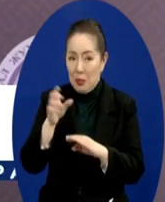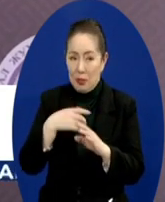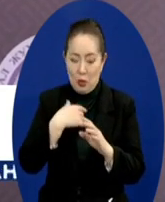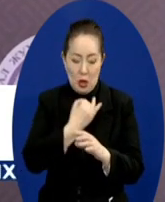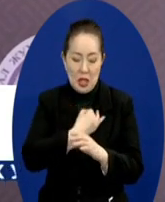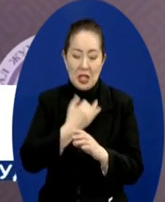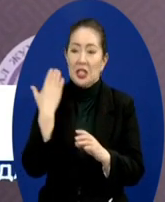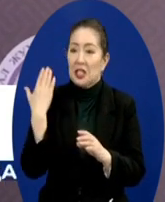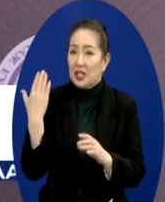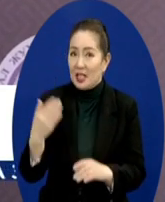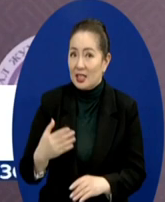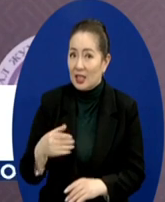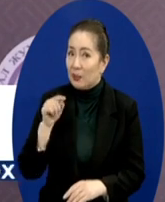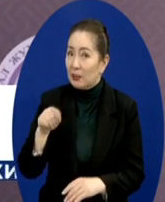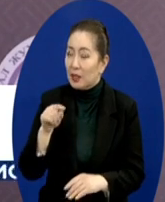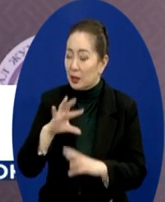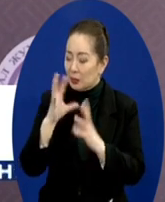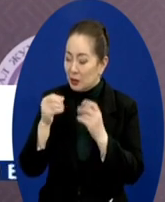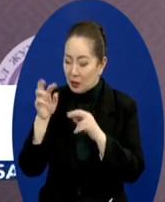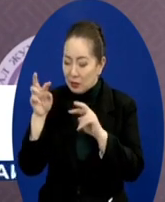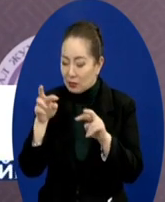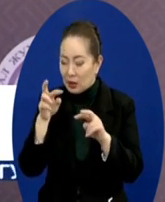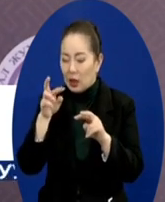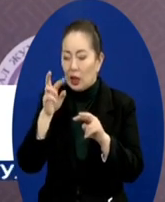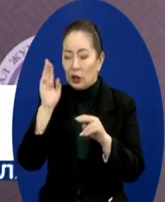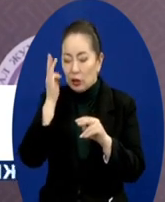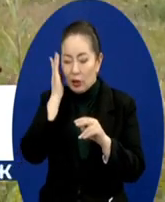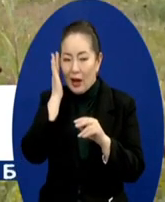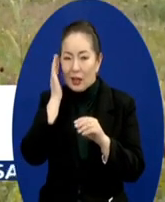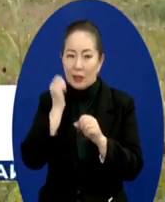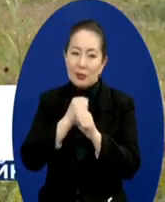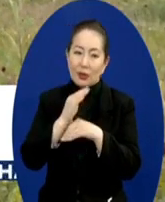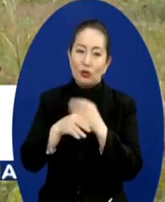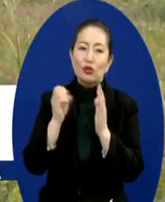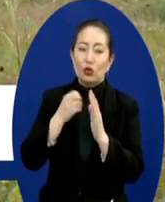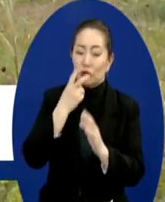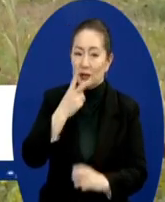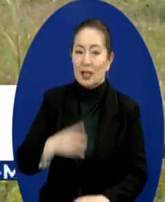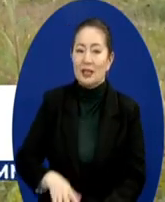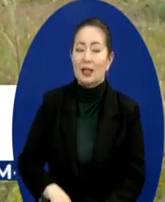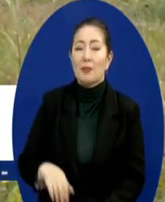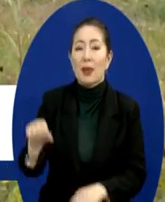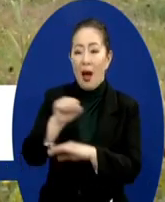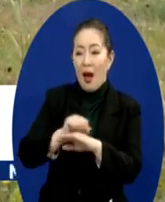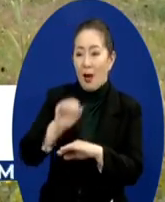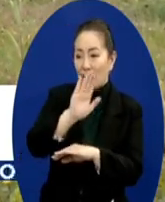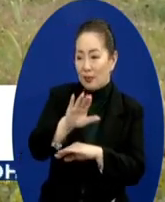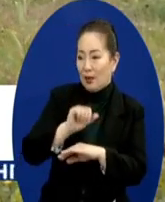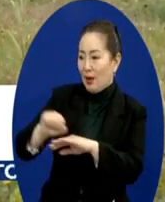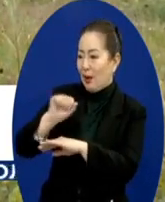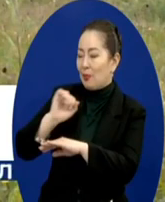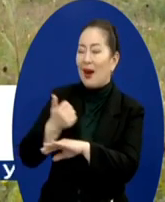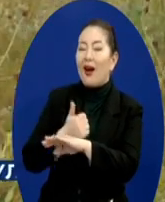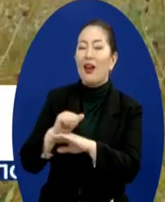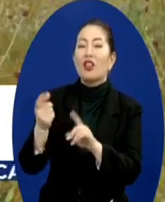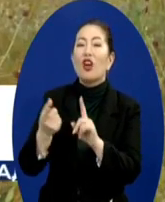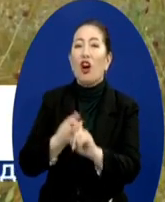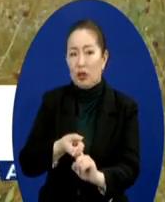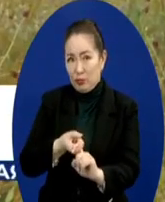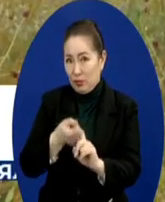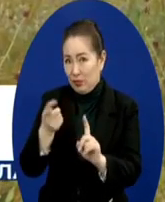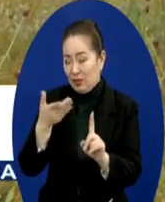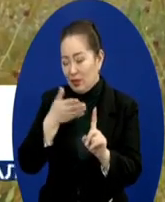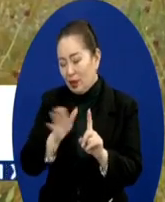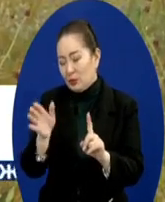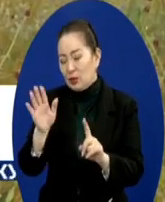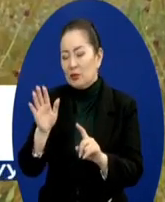өөрсдөө ихтгэл төгс хэлж байгаа учраас бид тэр энэ дээр бас тодорхой арга хэмжээ аваад явах ёстой гэж харж байгаа. Аймаг бүрт аялал жуулчлалын холбоо бий. Холбоогоор дамжуулан орон